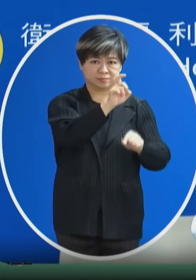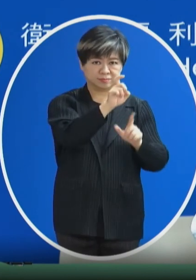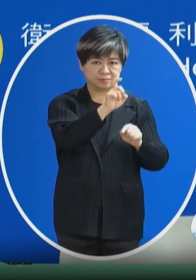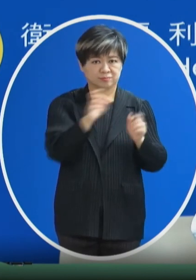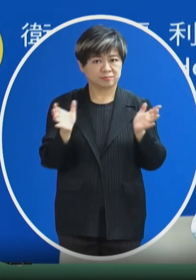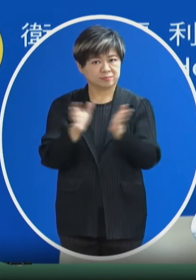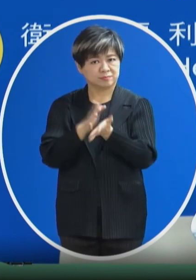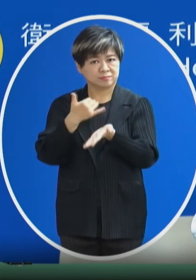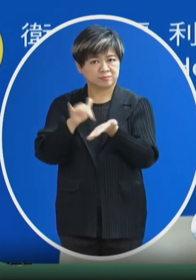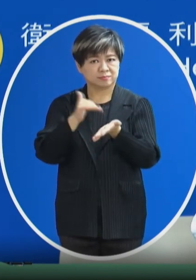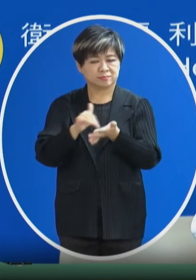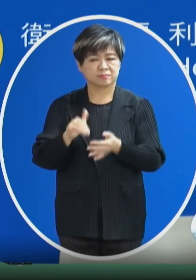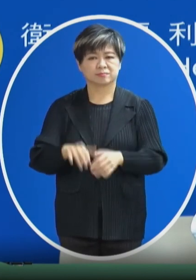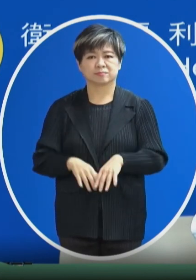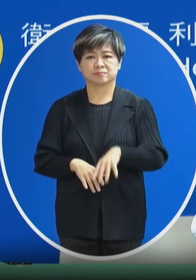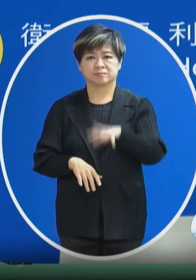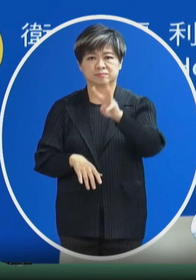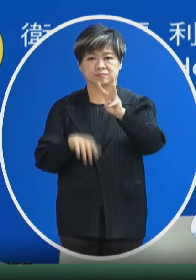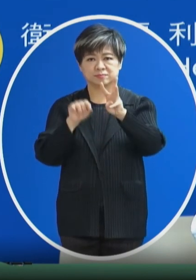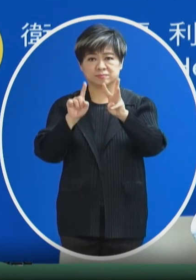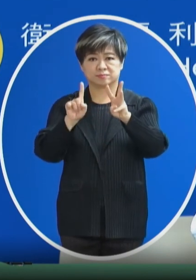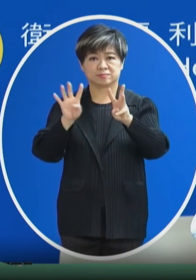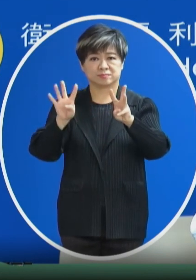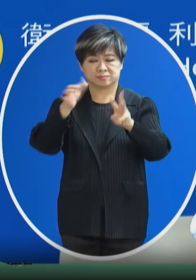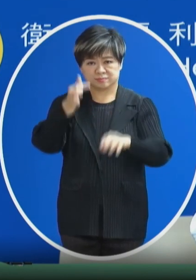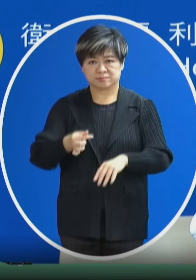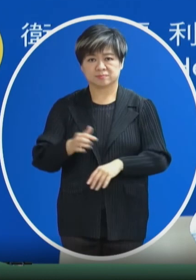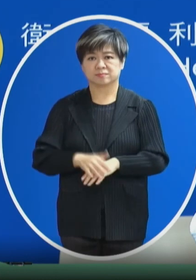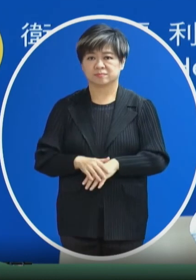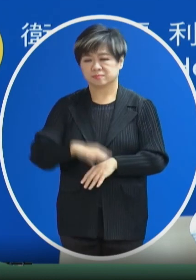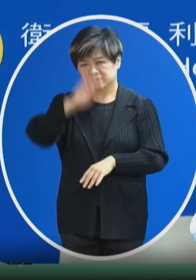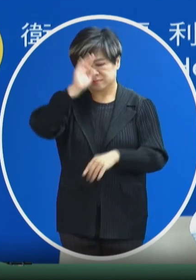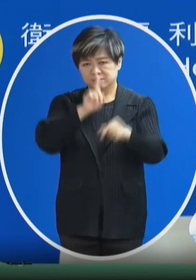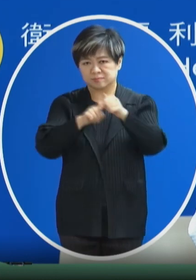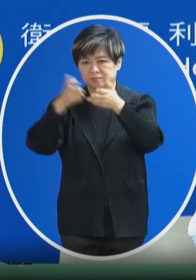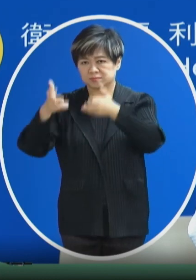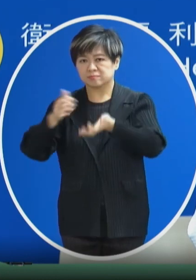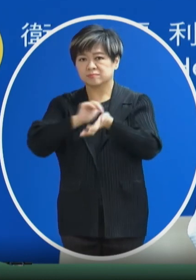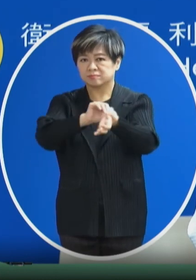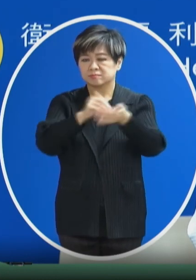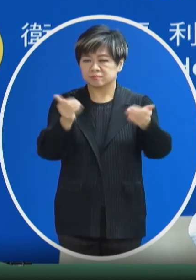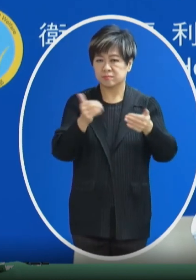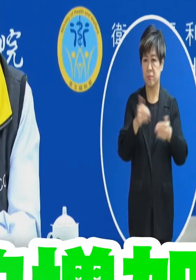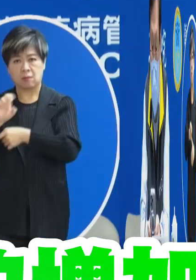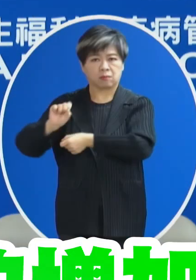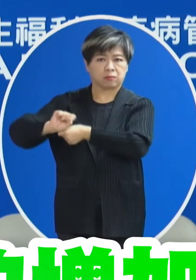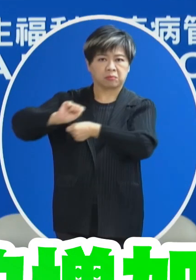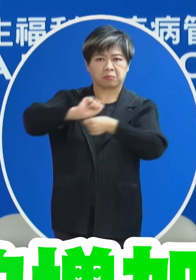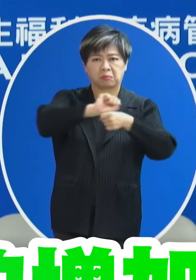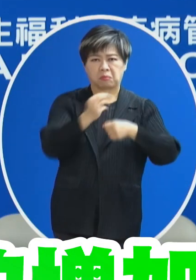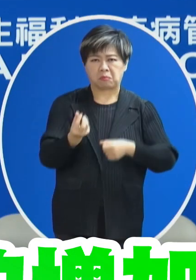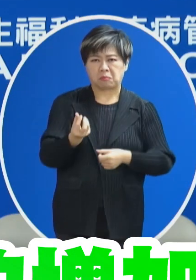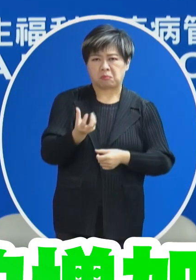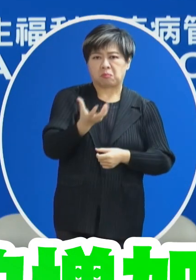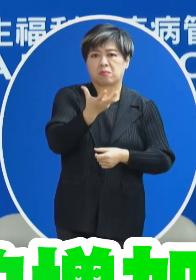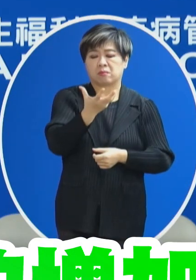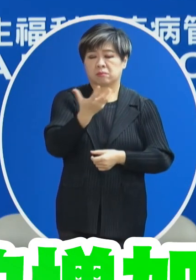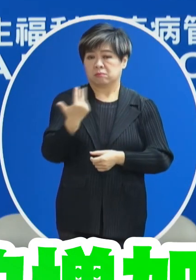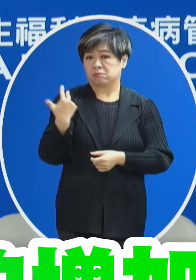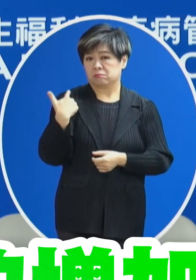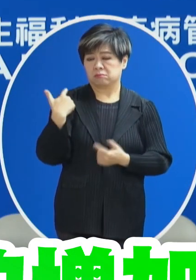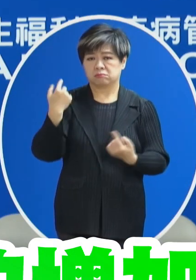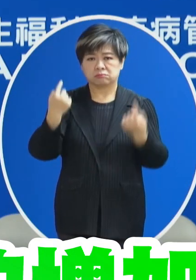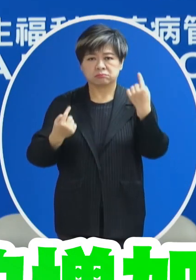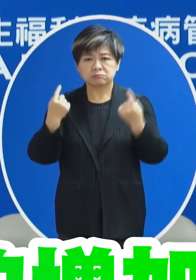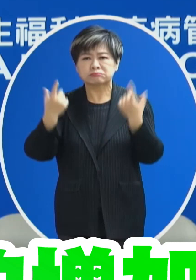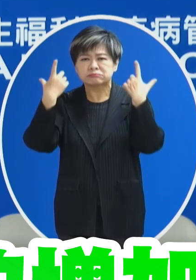总共花费是3.14亿，那中重症的住院的部分大概是花596万，那比上周比起来都